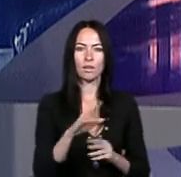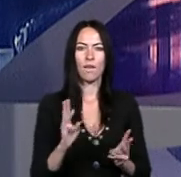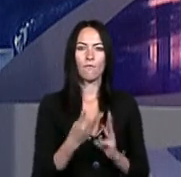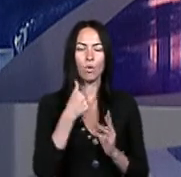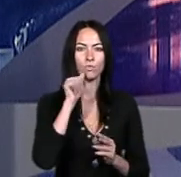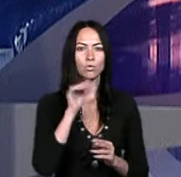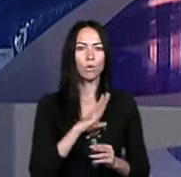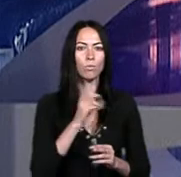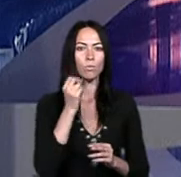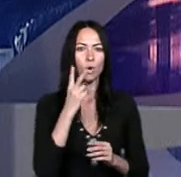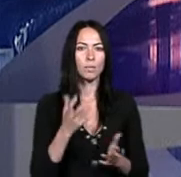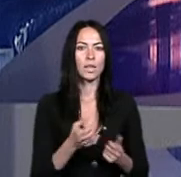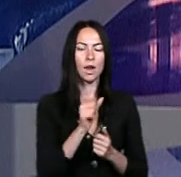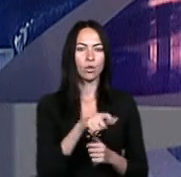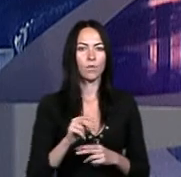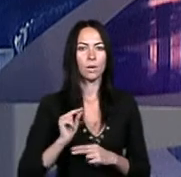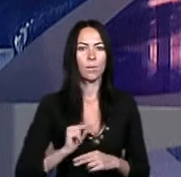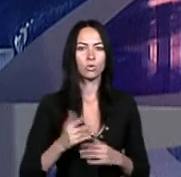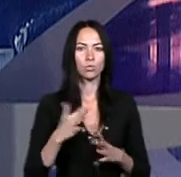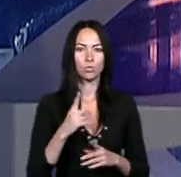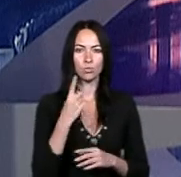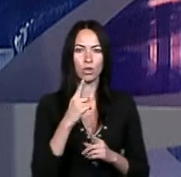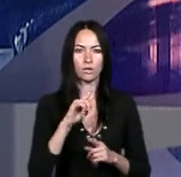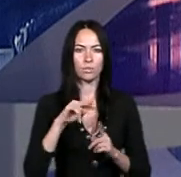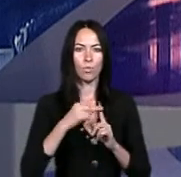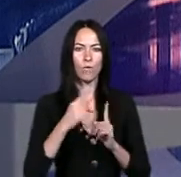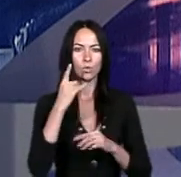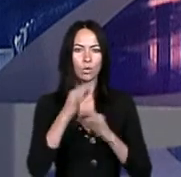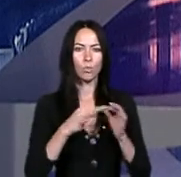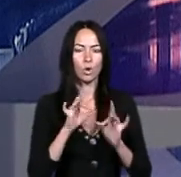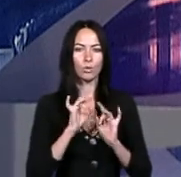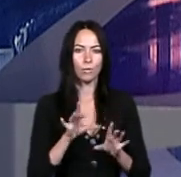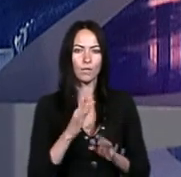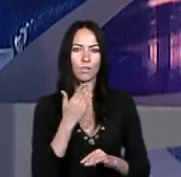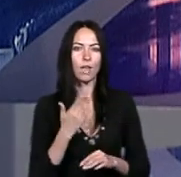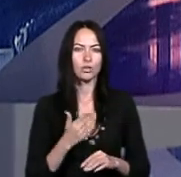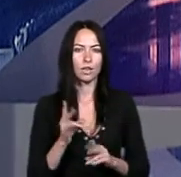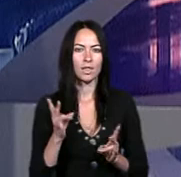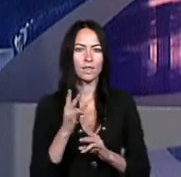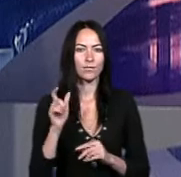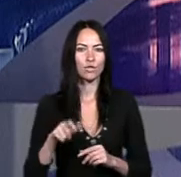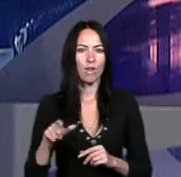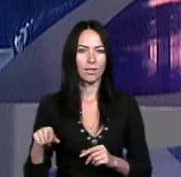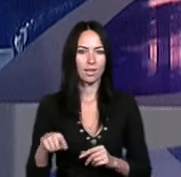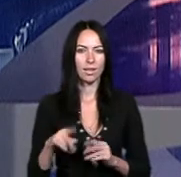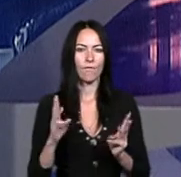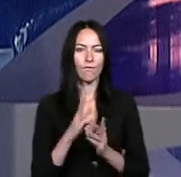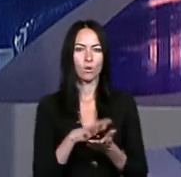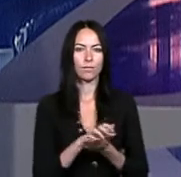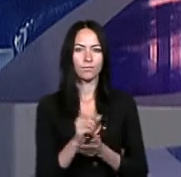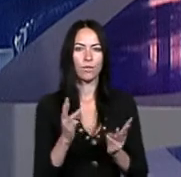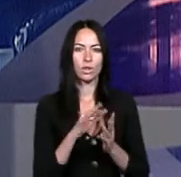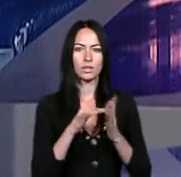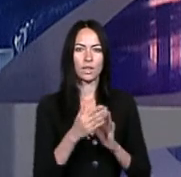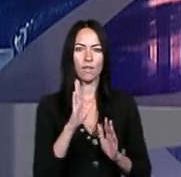обіді. Рятувальники працюють півтори доби, розповів речник надзвичайників Ігор Лупандін. Вогнем пошкодило будинки у селі Гороб'ївка. Яка ситуація